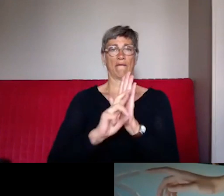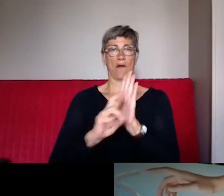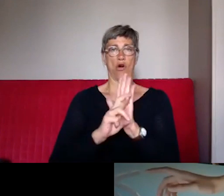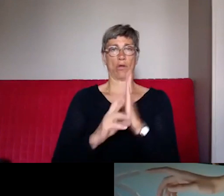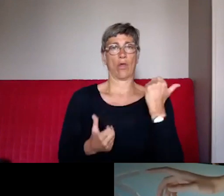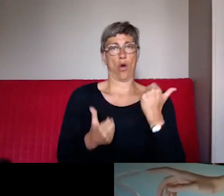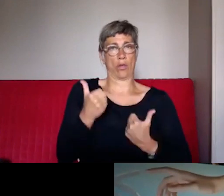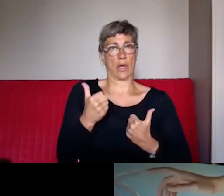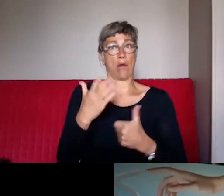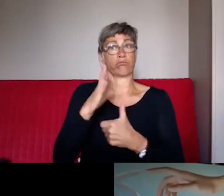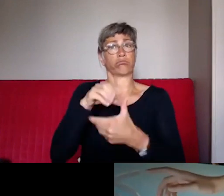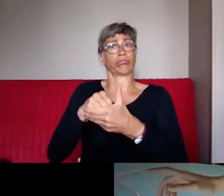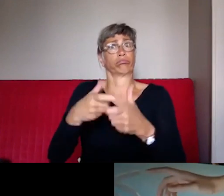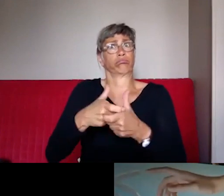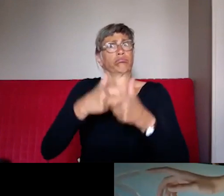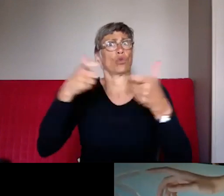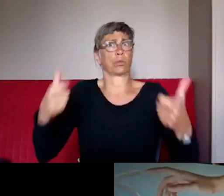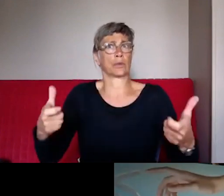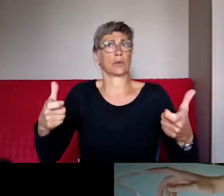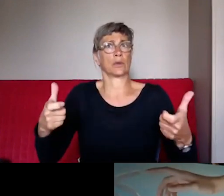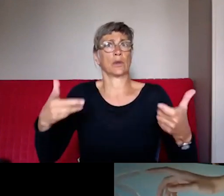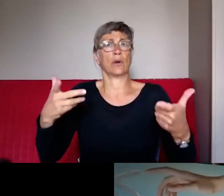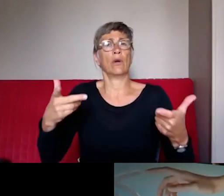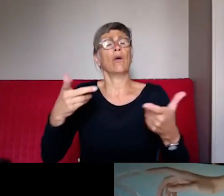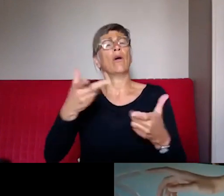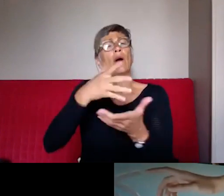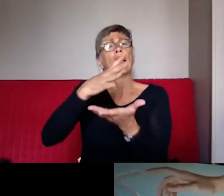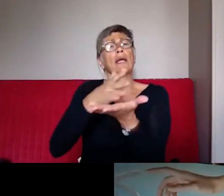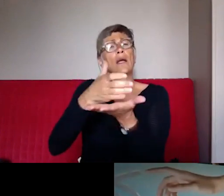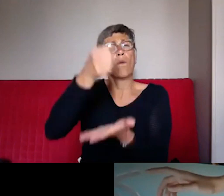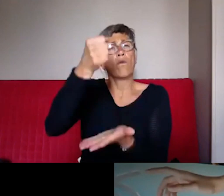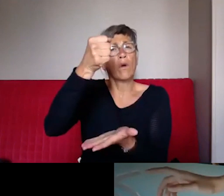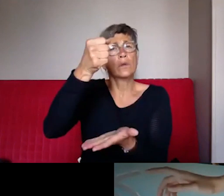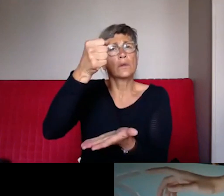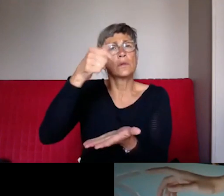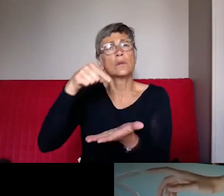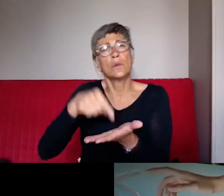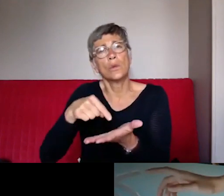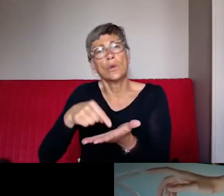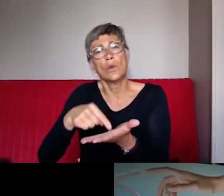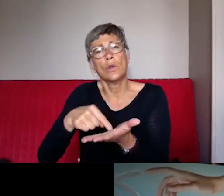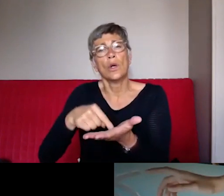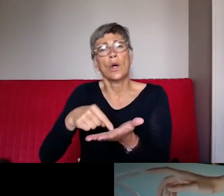groupe-là sur le bassin d'emploi Île-de-France, soit un bassin d'emploi de 10 000 salariés.